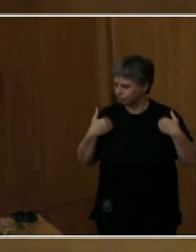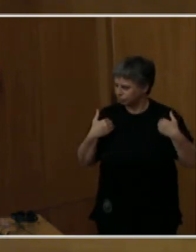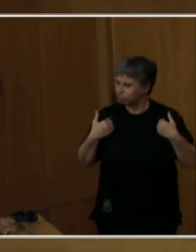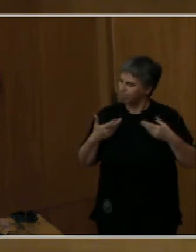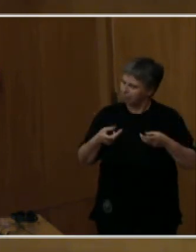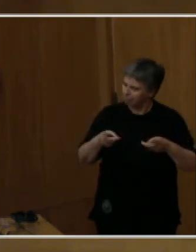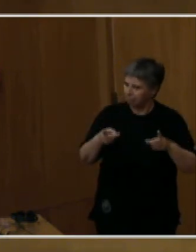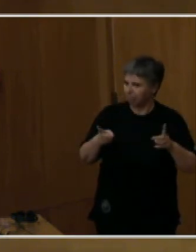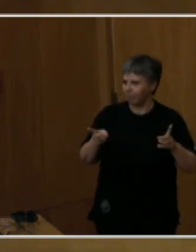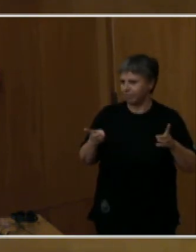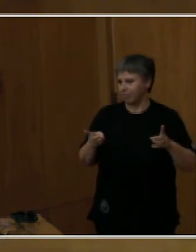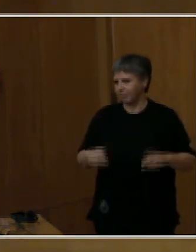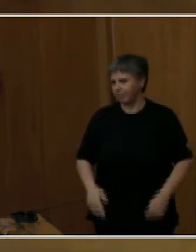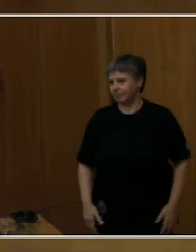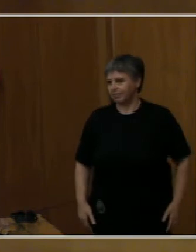ευπρόσδεκτη.